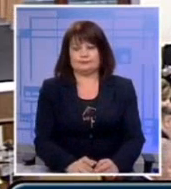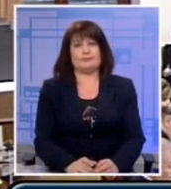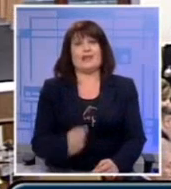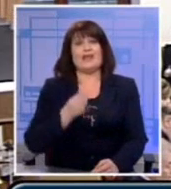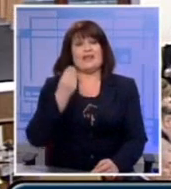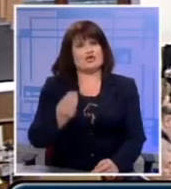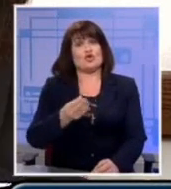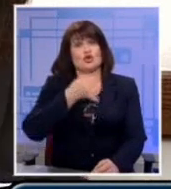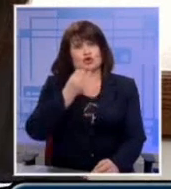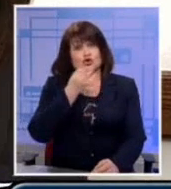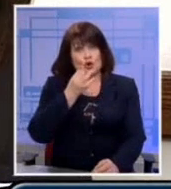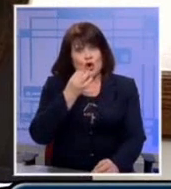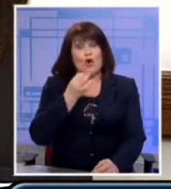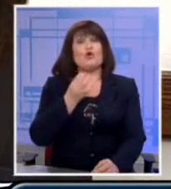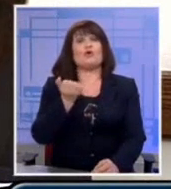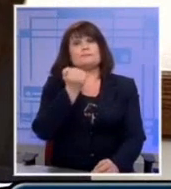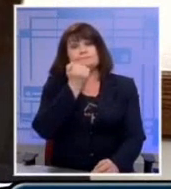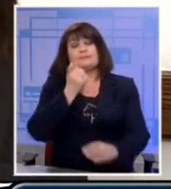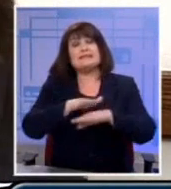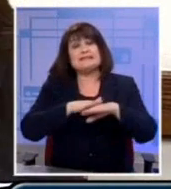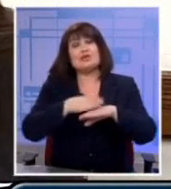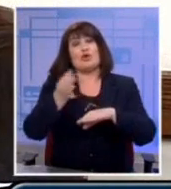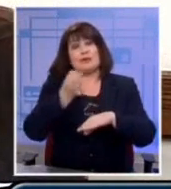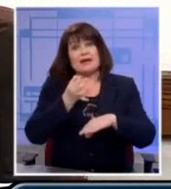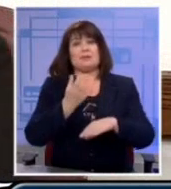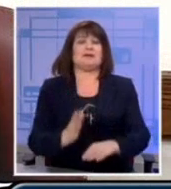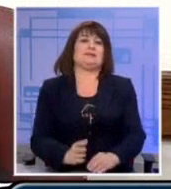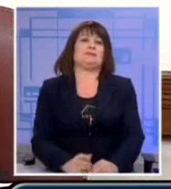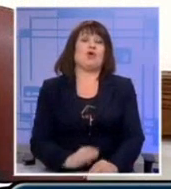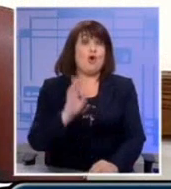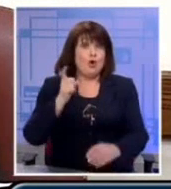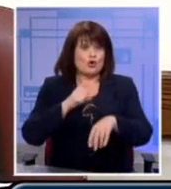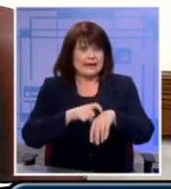που χρησιμοποιήσατε όταν θα έρθετε σε αυτή τη διάθεση.